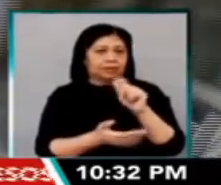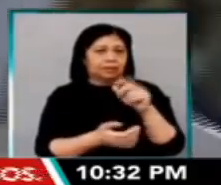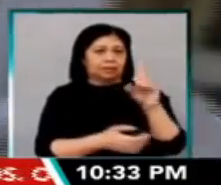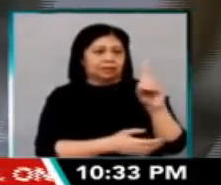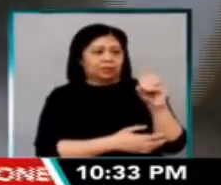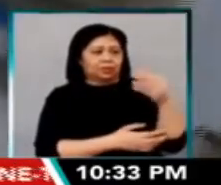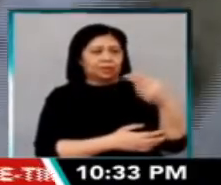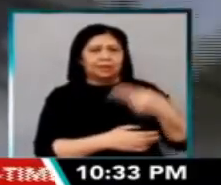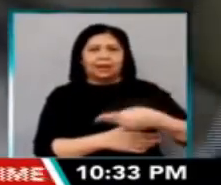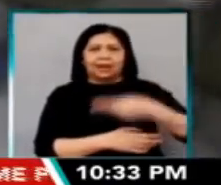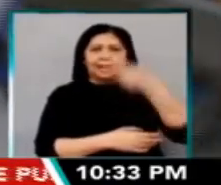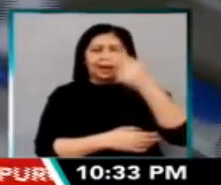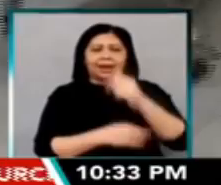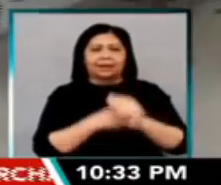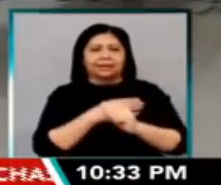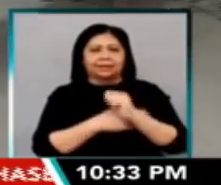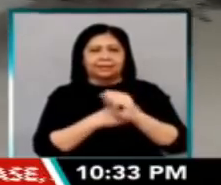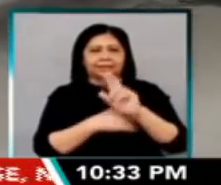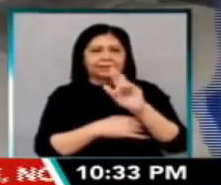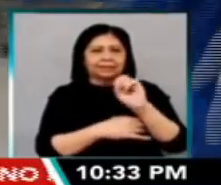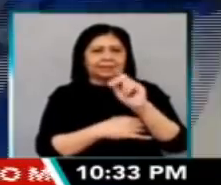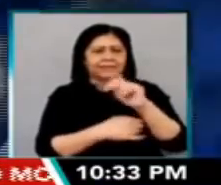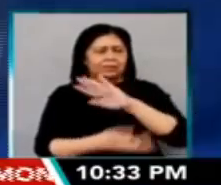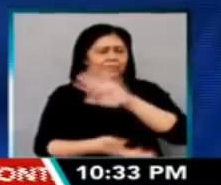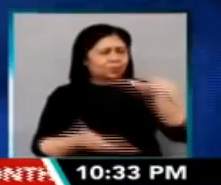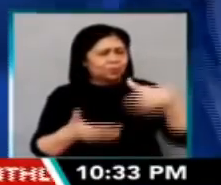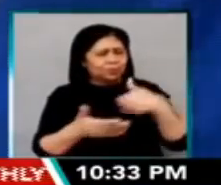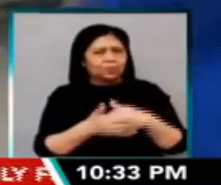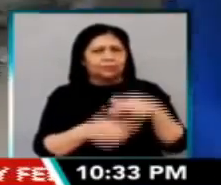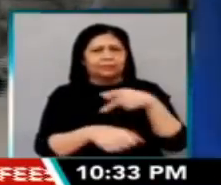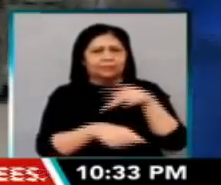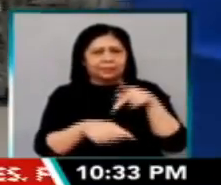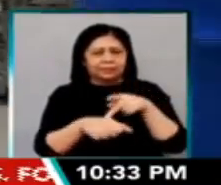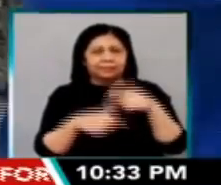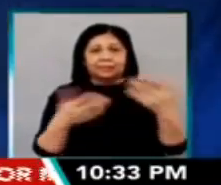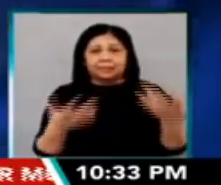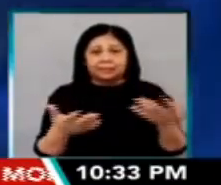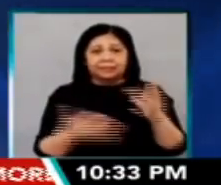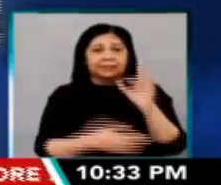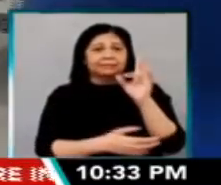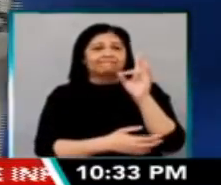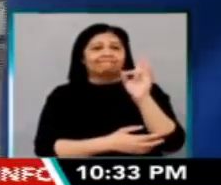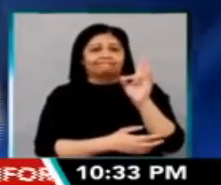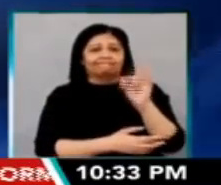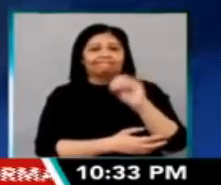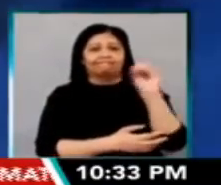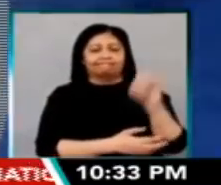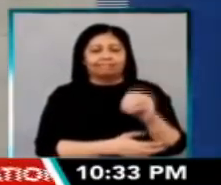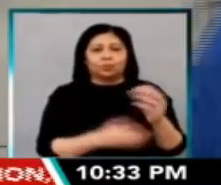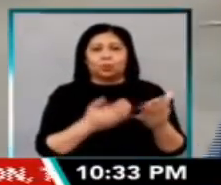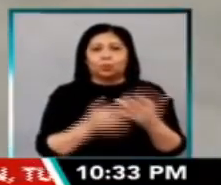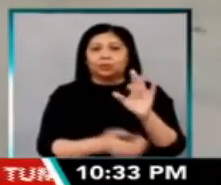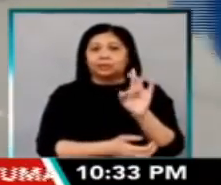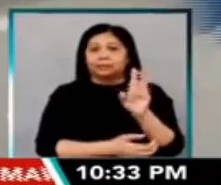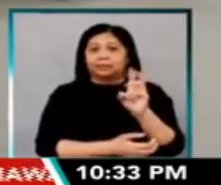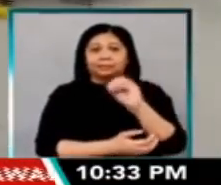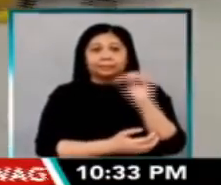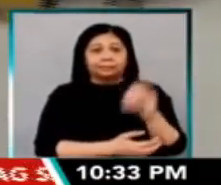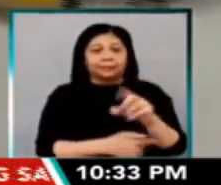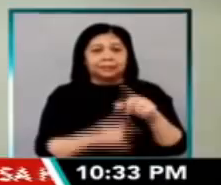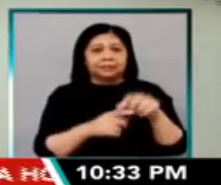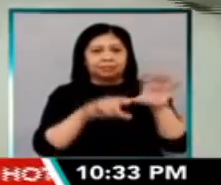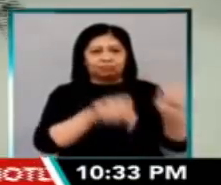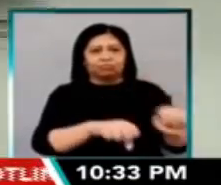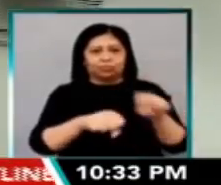ang bed occupancy sa buong bansa na nasa 70%. Halos 76% namang okupado ang